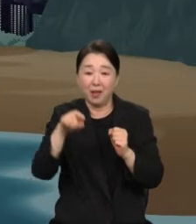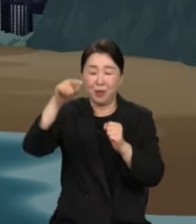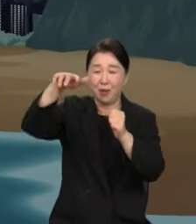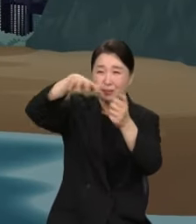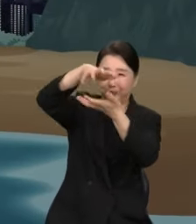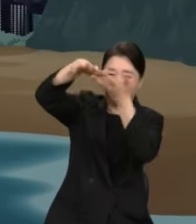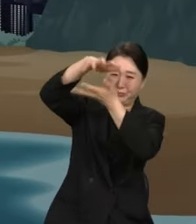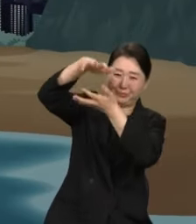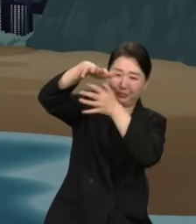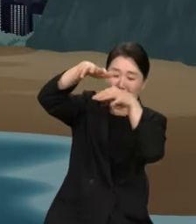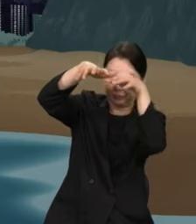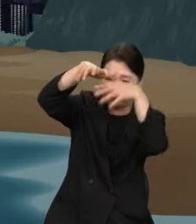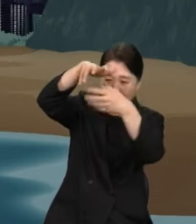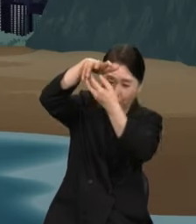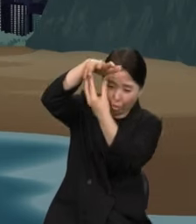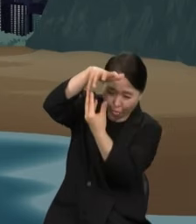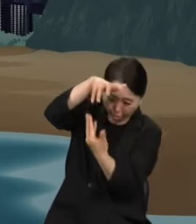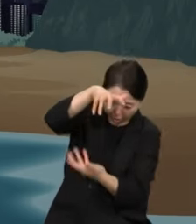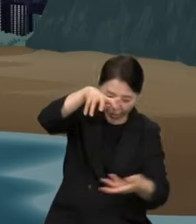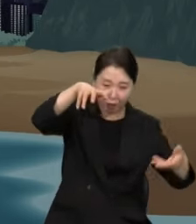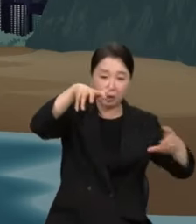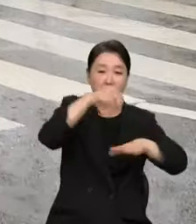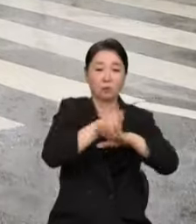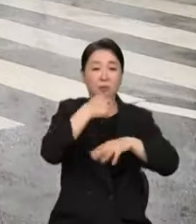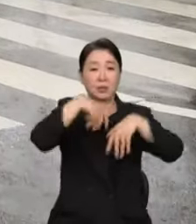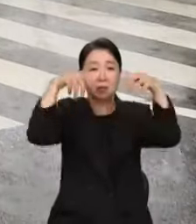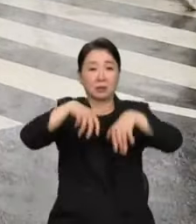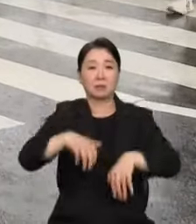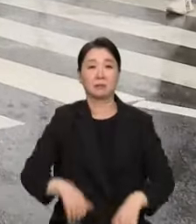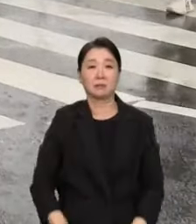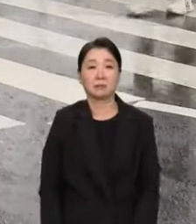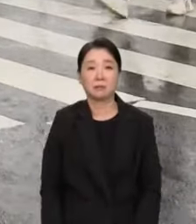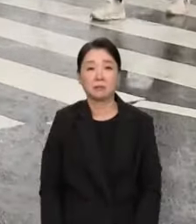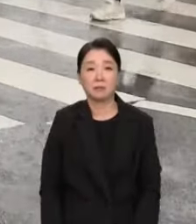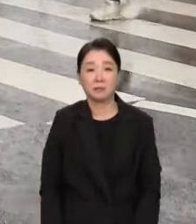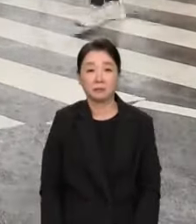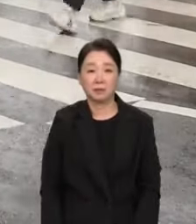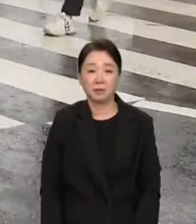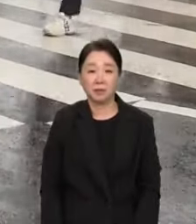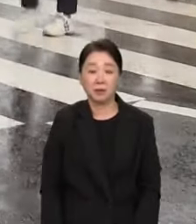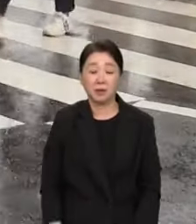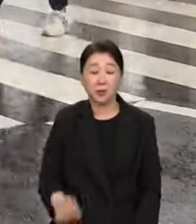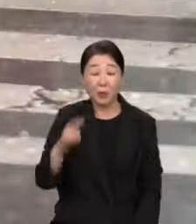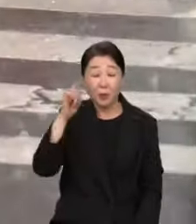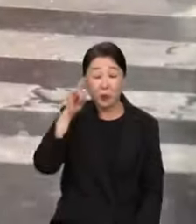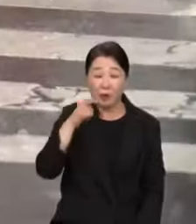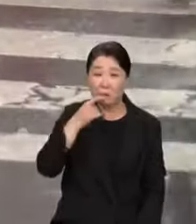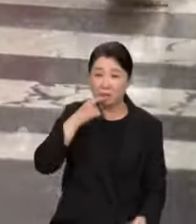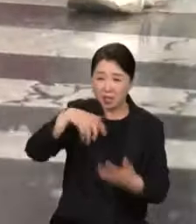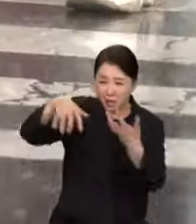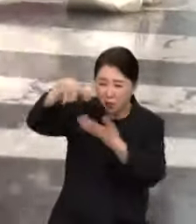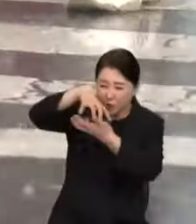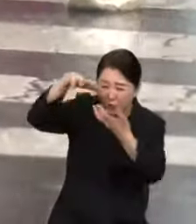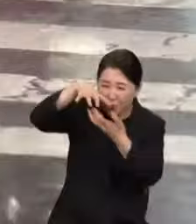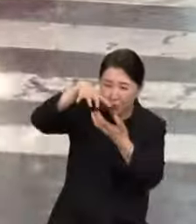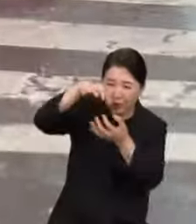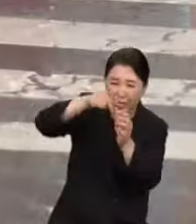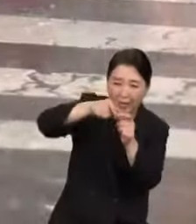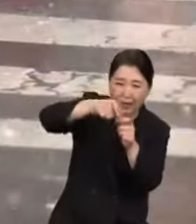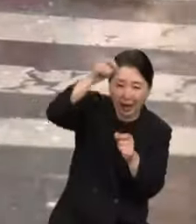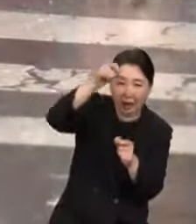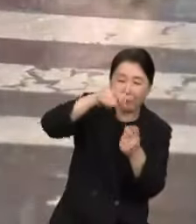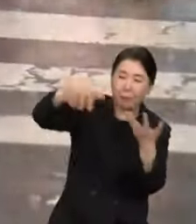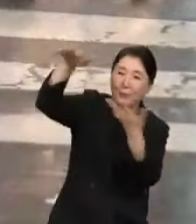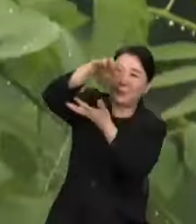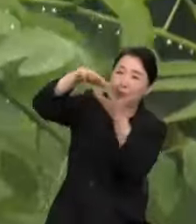기류가 내륙으로 들어가 많은 비를 뿌리는 겁니다 또 가늘고 긴 막대형 비구름이 오르내리면서 지역별